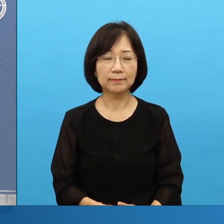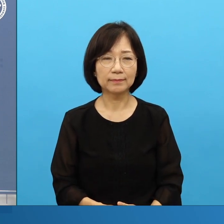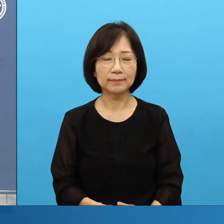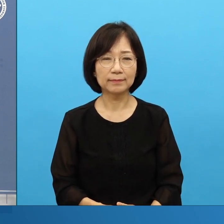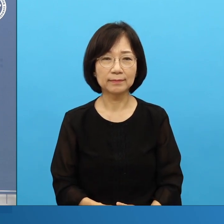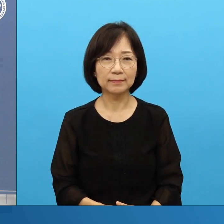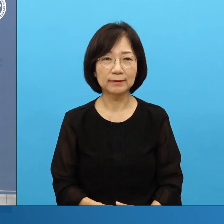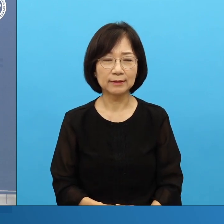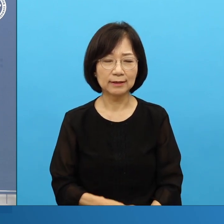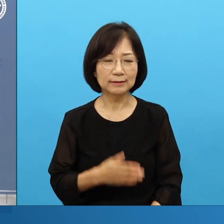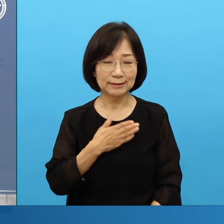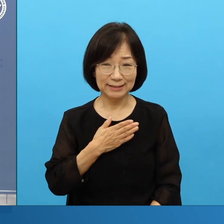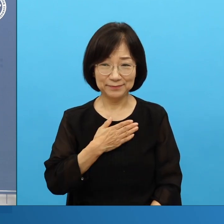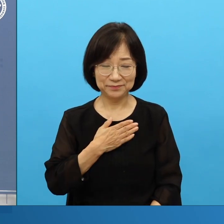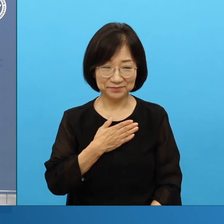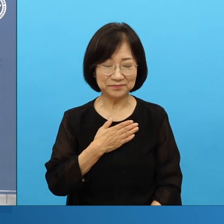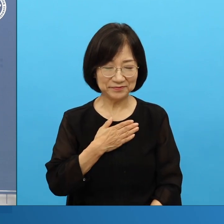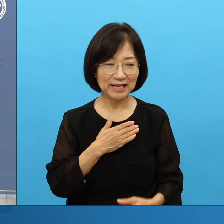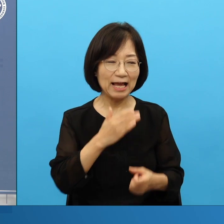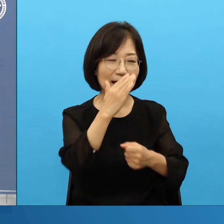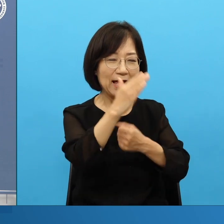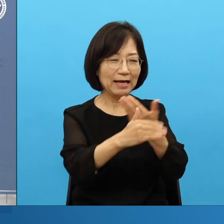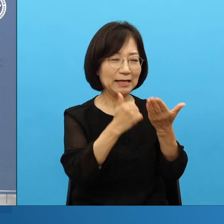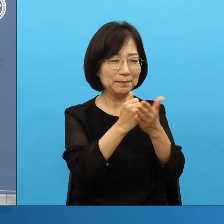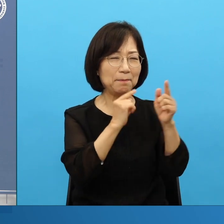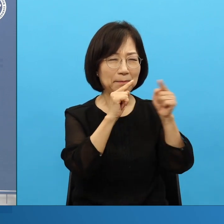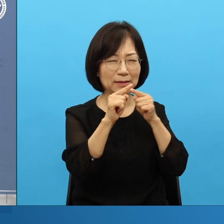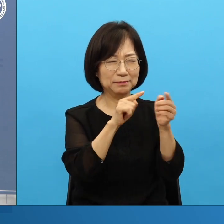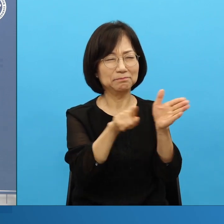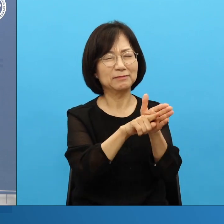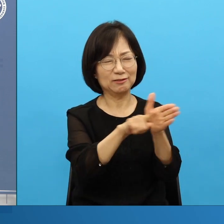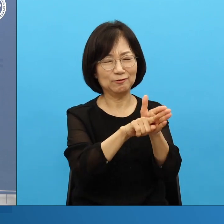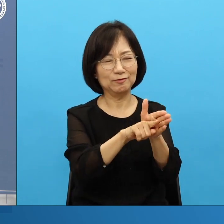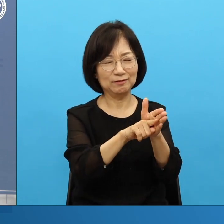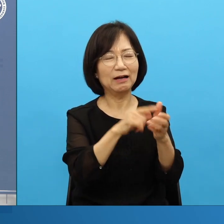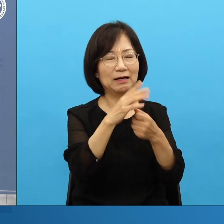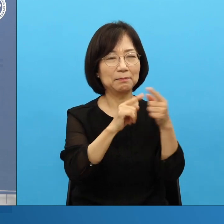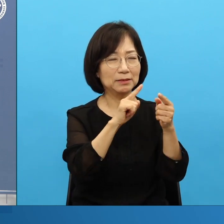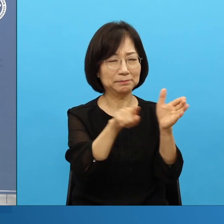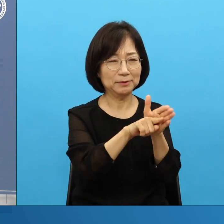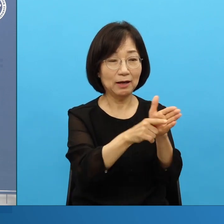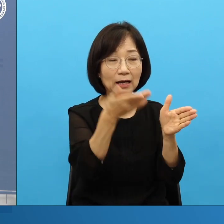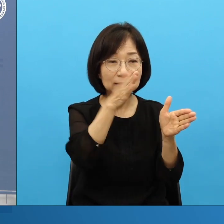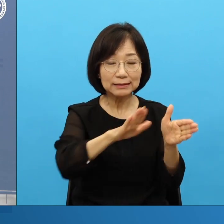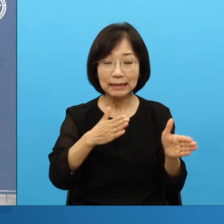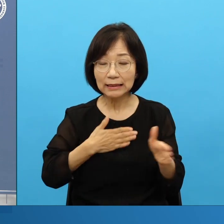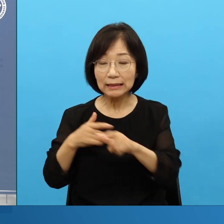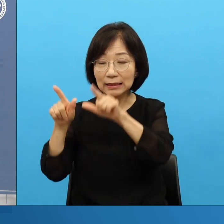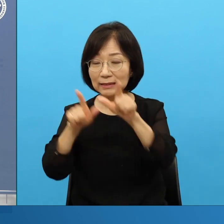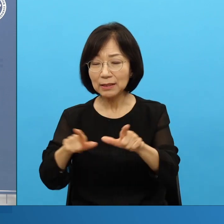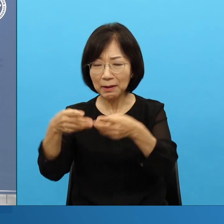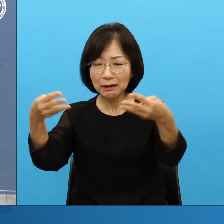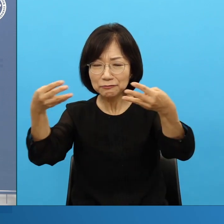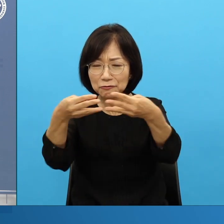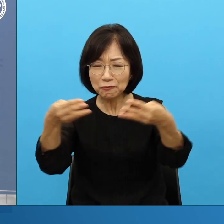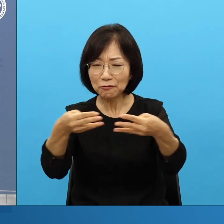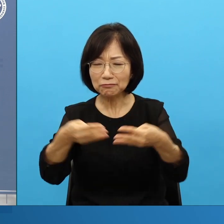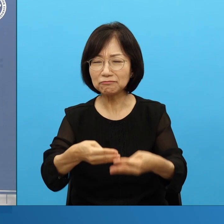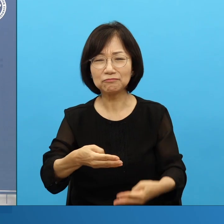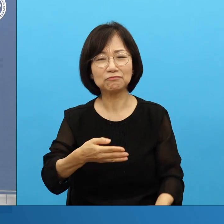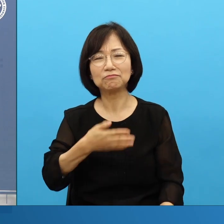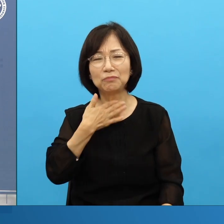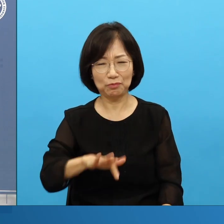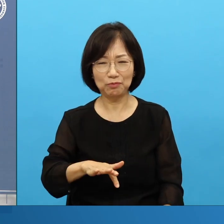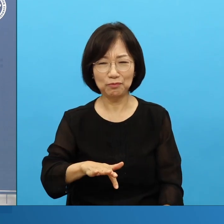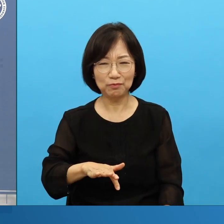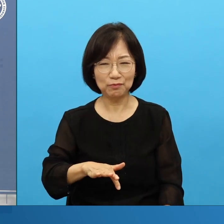믿지만 내 삶 속으로 들어와서 믿어지게 한 거는 아니었거든요. And honestly speaking, of course I believed that God's word, the Bible was God's word,